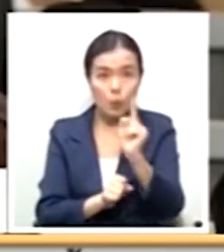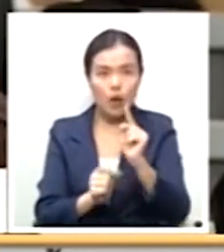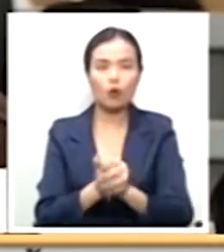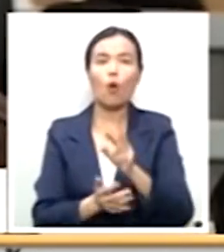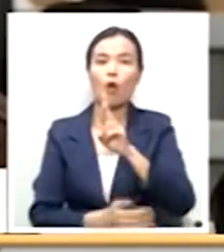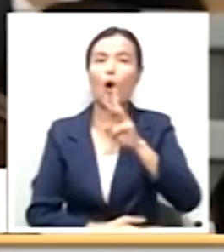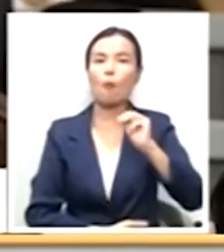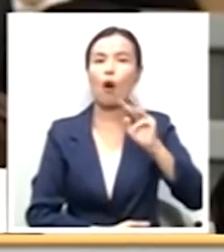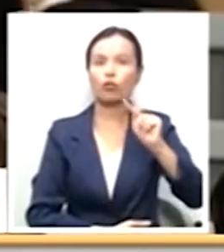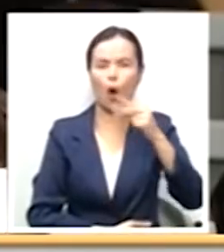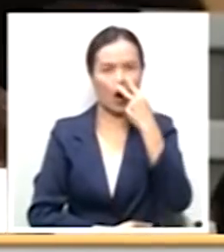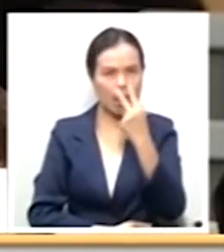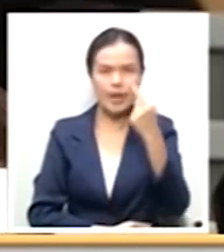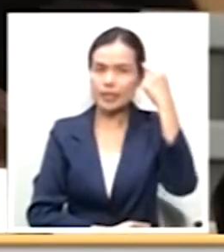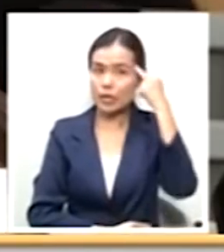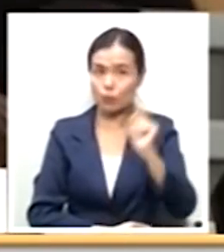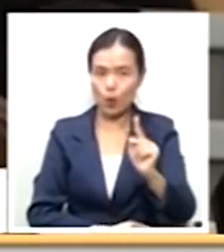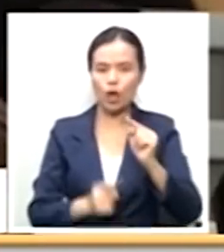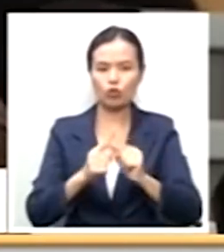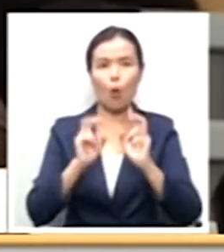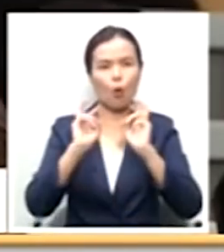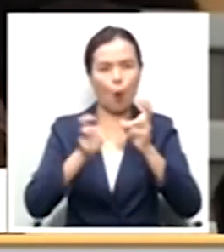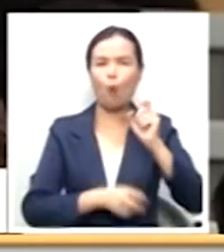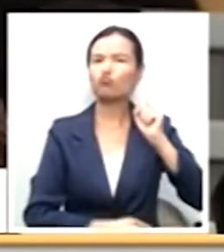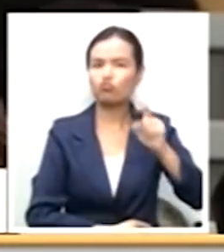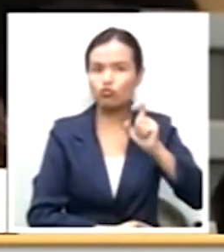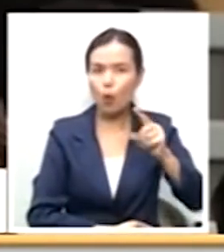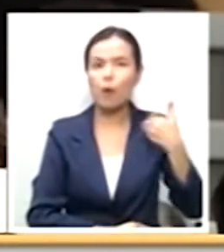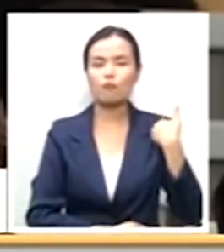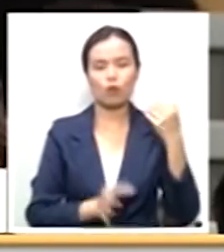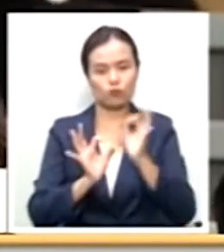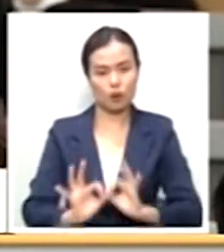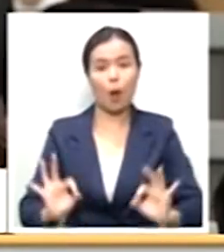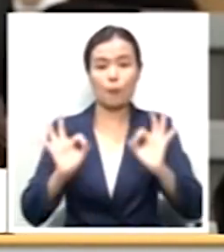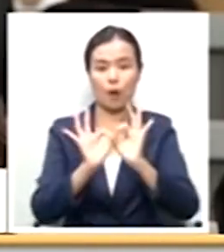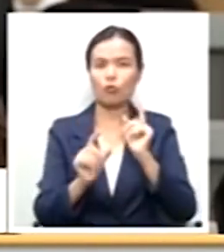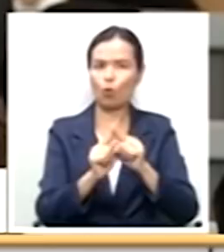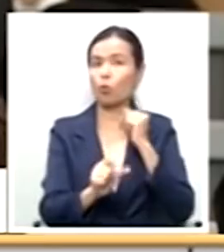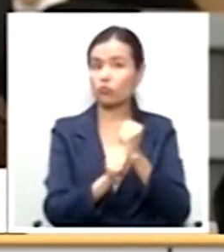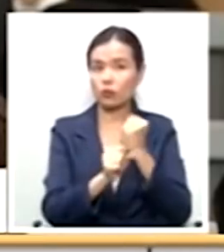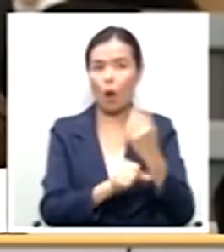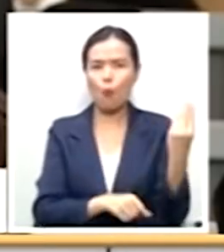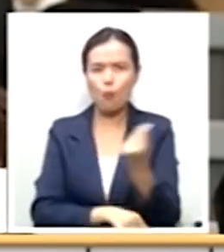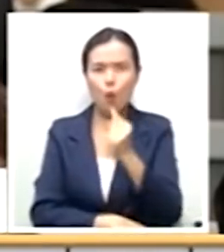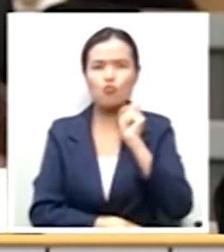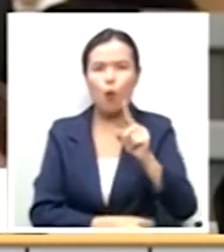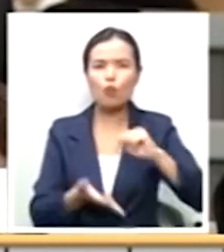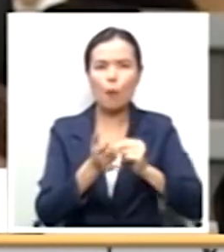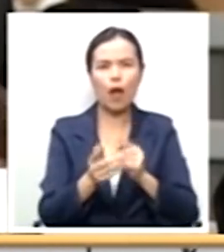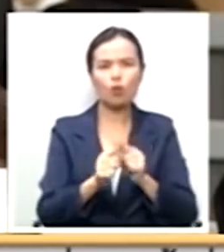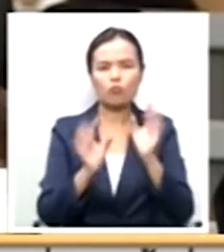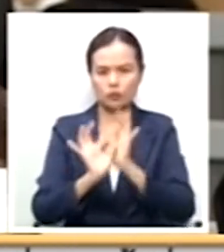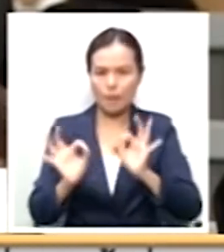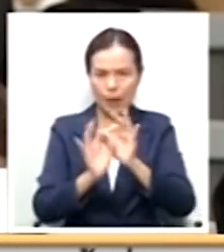ฐมนตรีเห็นว่าเป็นกรณีฉุกเฉินที่มีความจำเป็นรีบด่วนอันมิอาจจะหลีกเลี่ยงได้